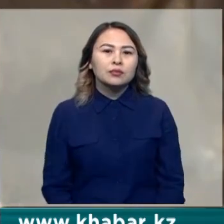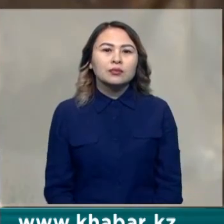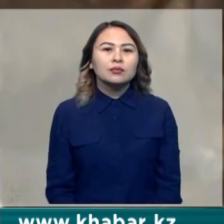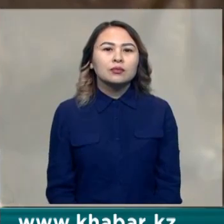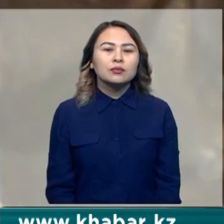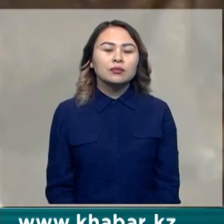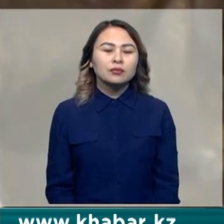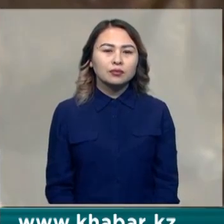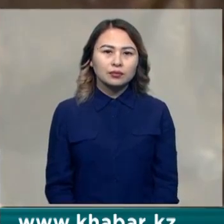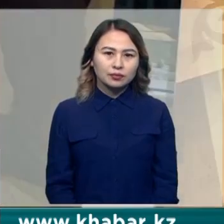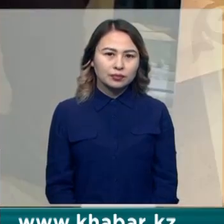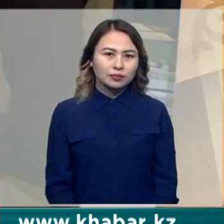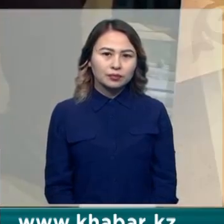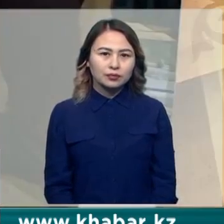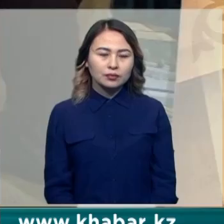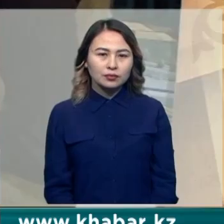шығармашылық кештер.